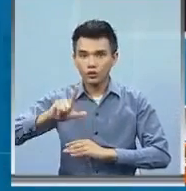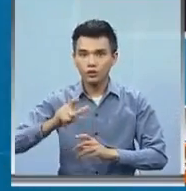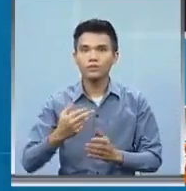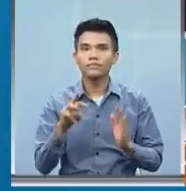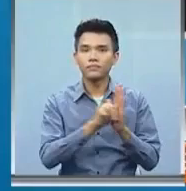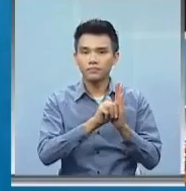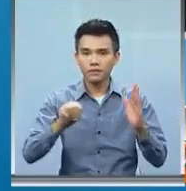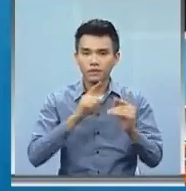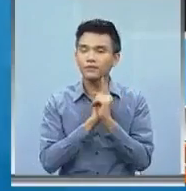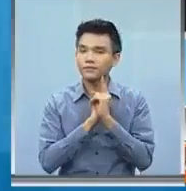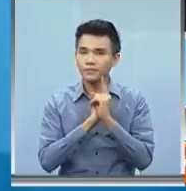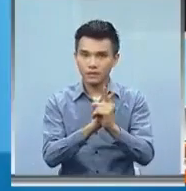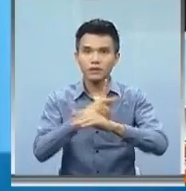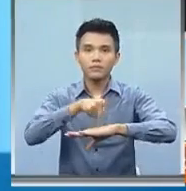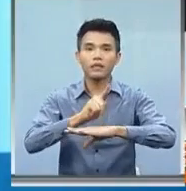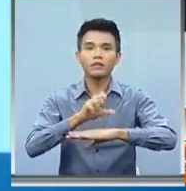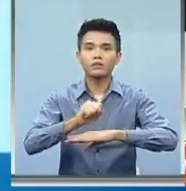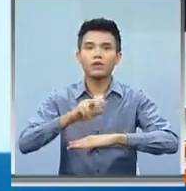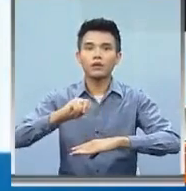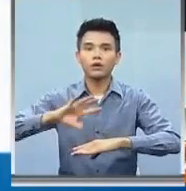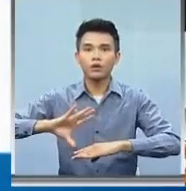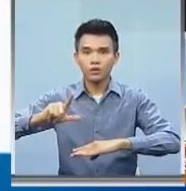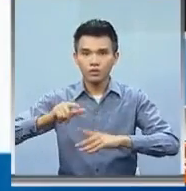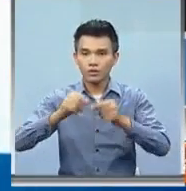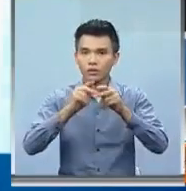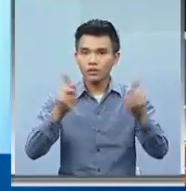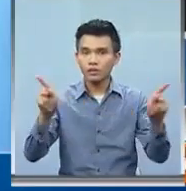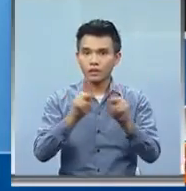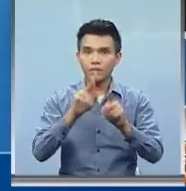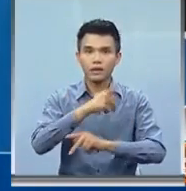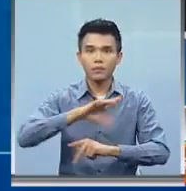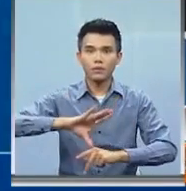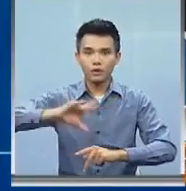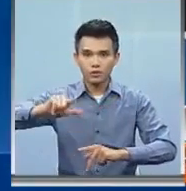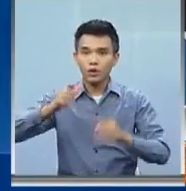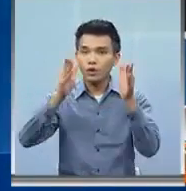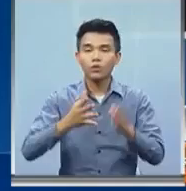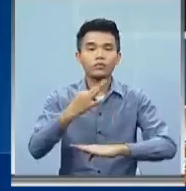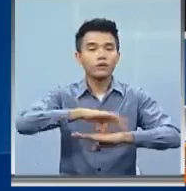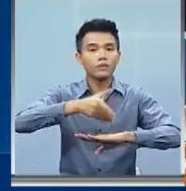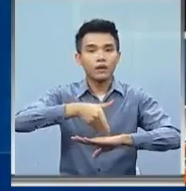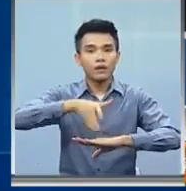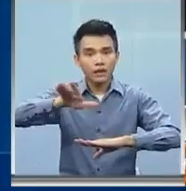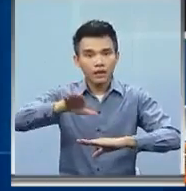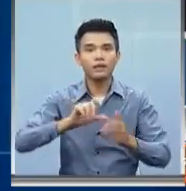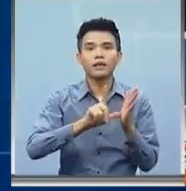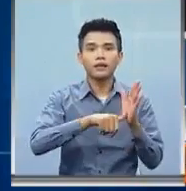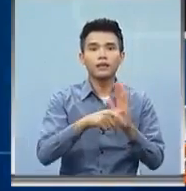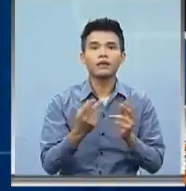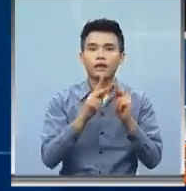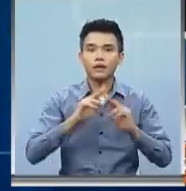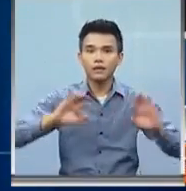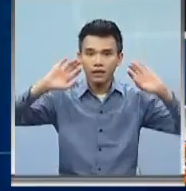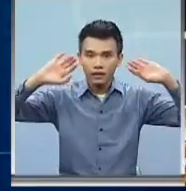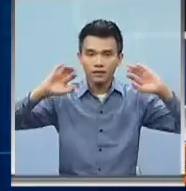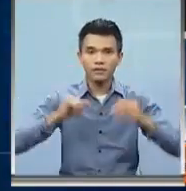สุดและให้ประธานสนช.แจ้งมติไปยังคณะกรรมการปปช.ผู้ถูกถอดถอนเลขาธิการคณะรัฐมนตรีและเจ้าหน้าที่ของ